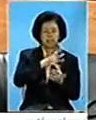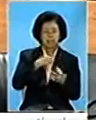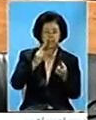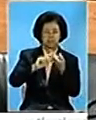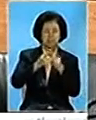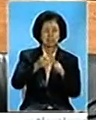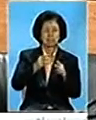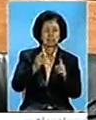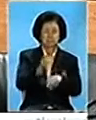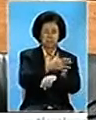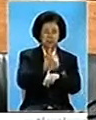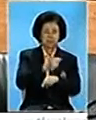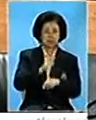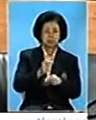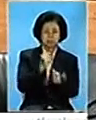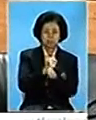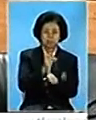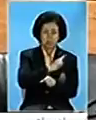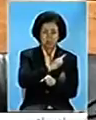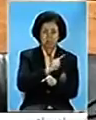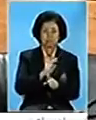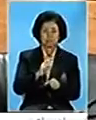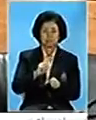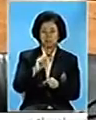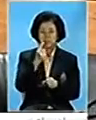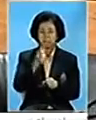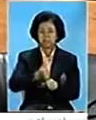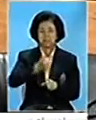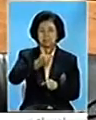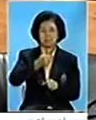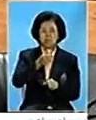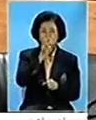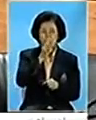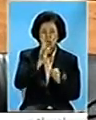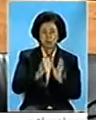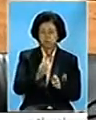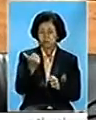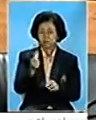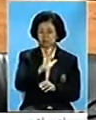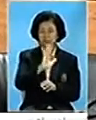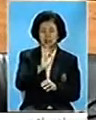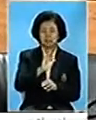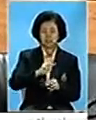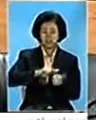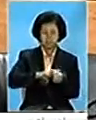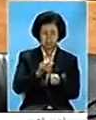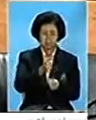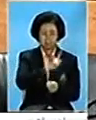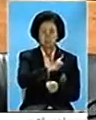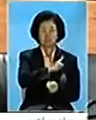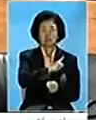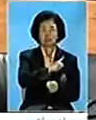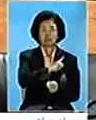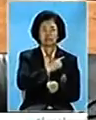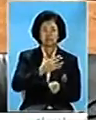องก็ต้องปรับปรุงตัวเองเริ่มต้นที่ตัวเองไปว่าคนอื่นก็ไม่ได้ความจริงผม